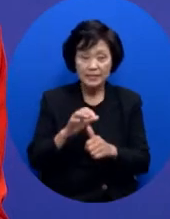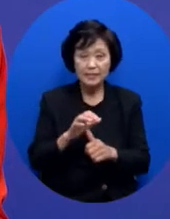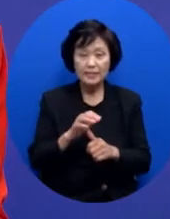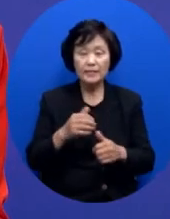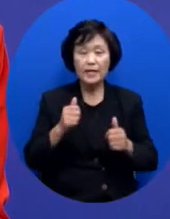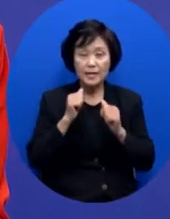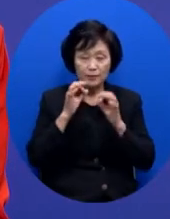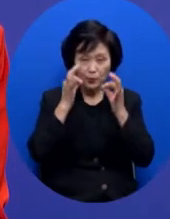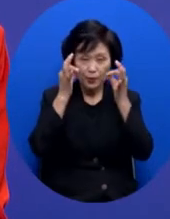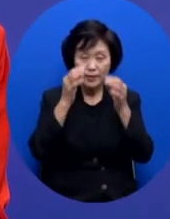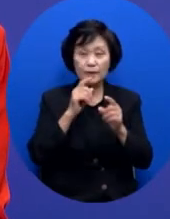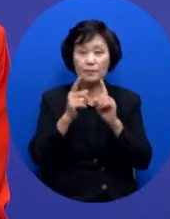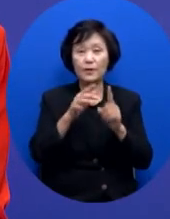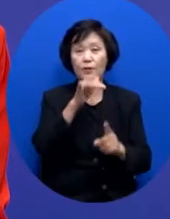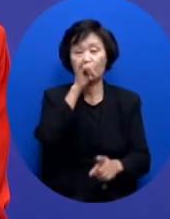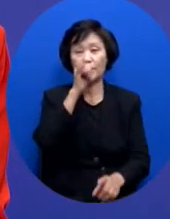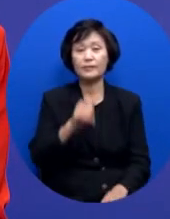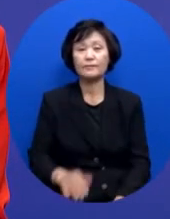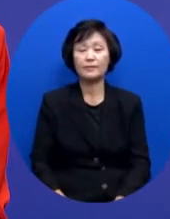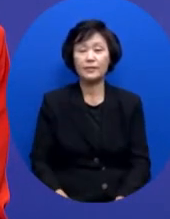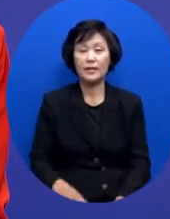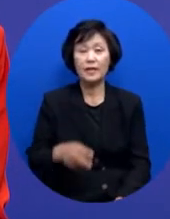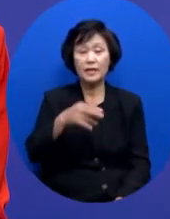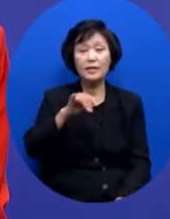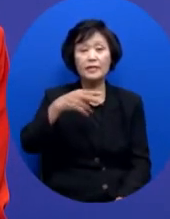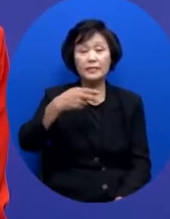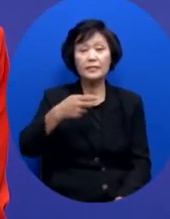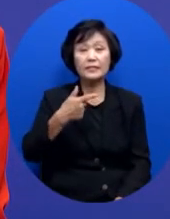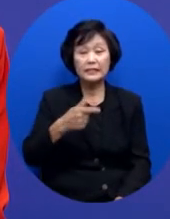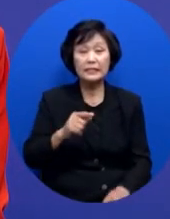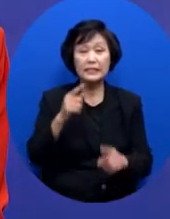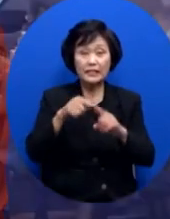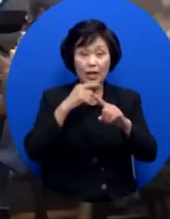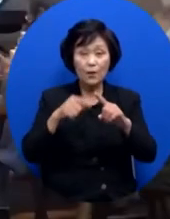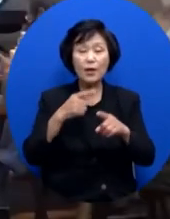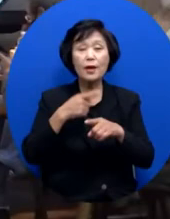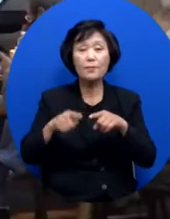세계선교 하 캐시 대니 답해 평가 백과 열렸습니다